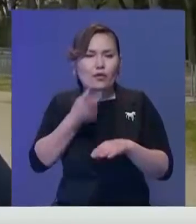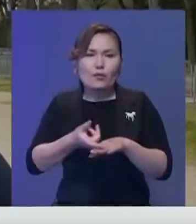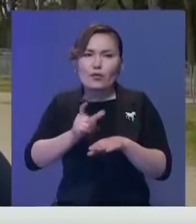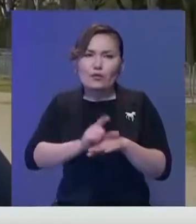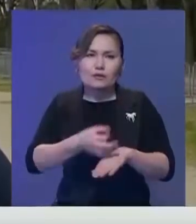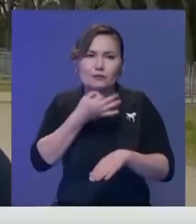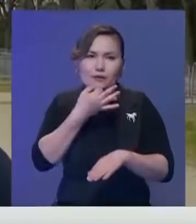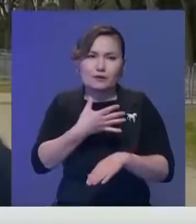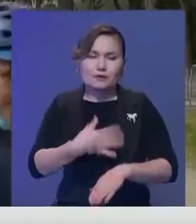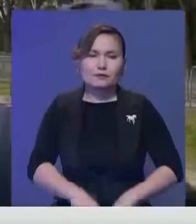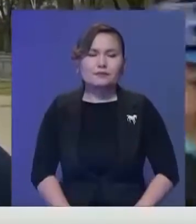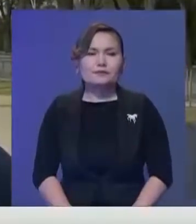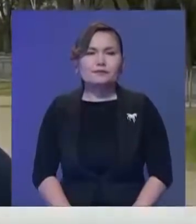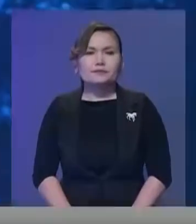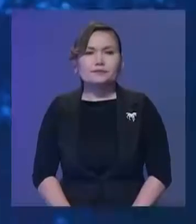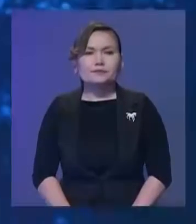де ұнады.